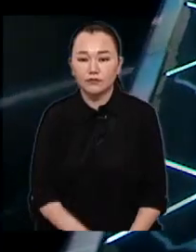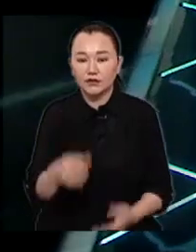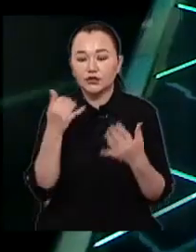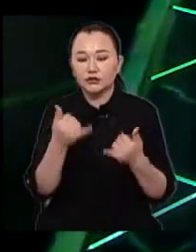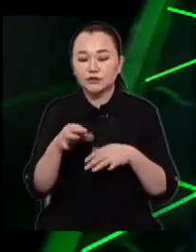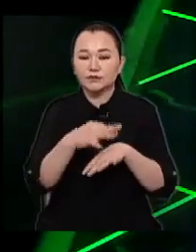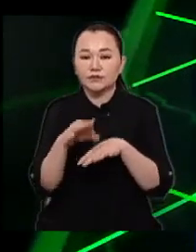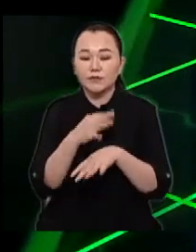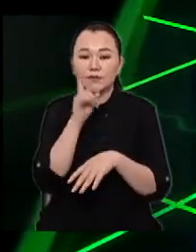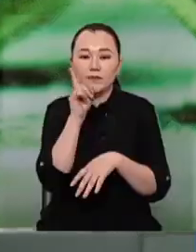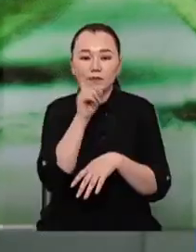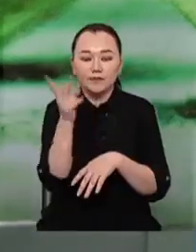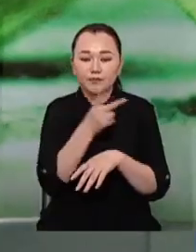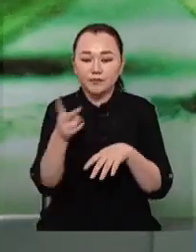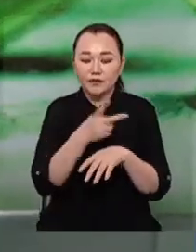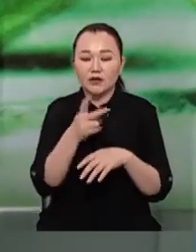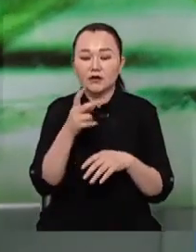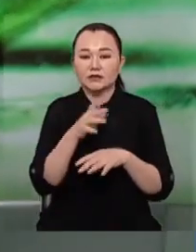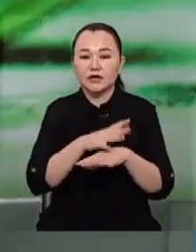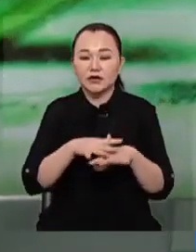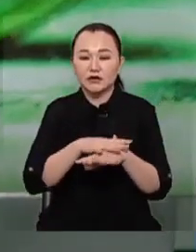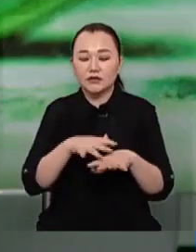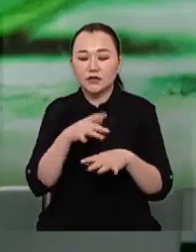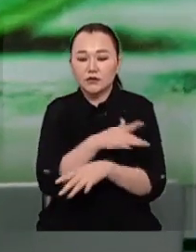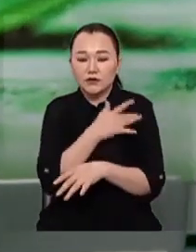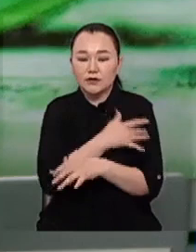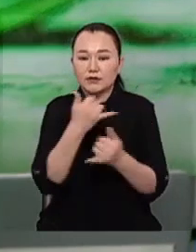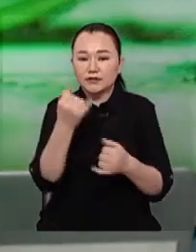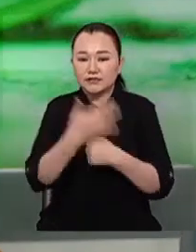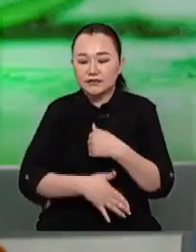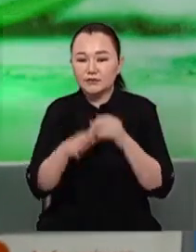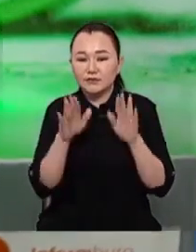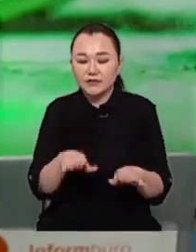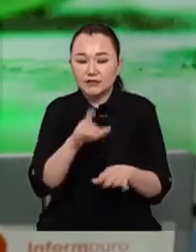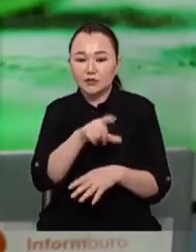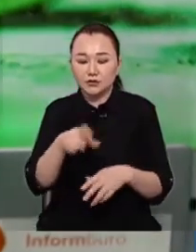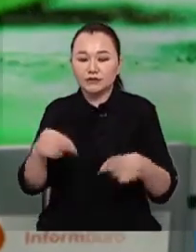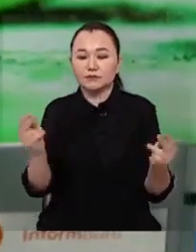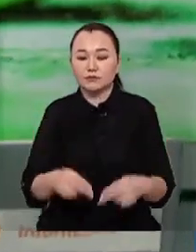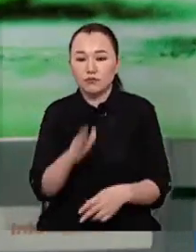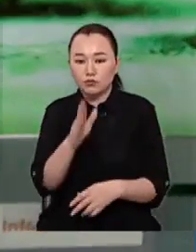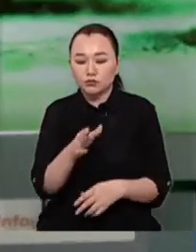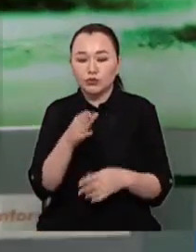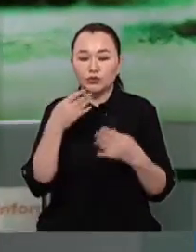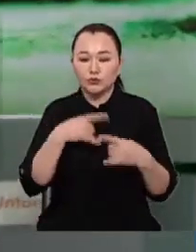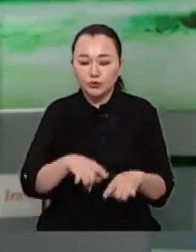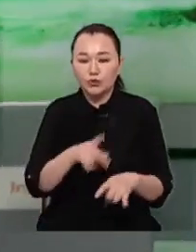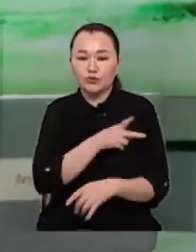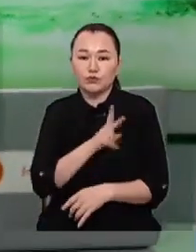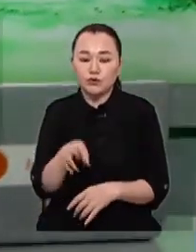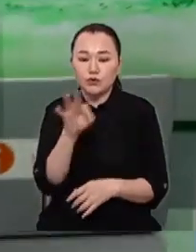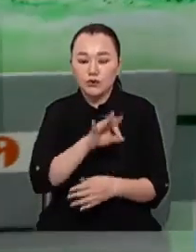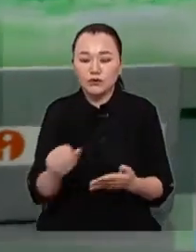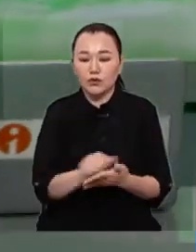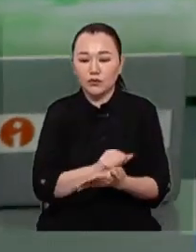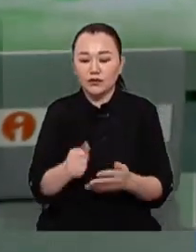Енді жас жұбайлардың некесін халыққа қызмет көрсету орталығының қызметкерлері қияды. Және туу, қайтыс болған туралы